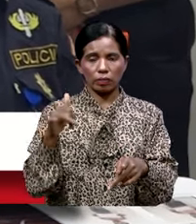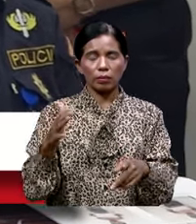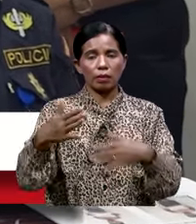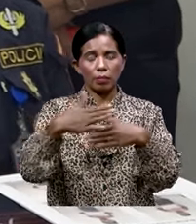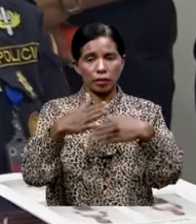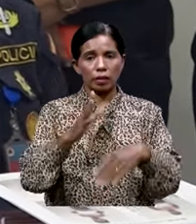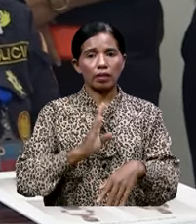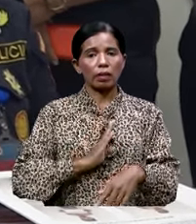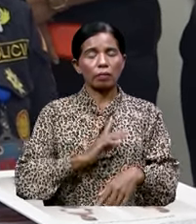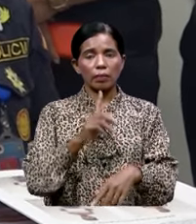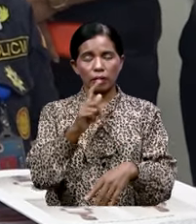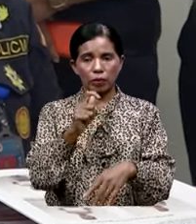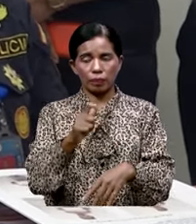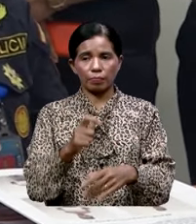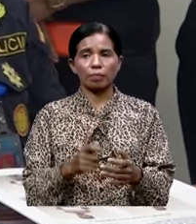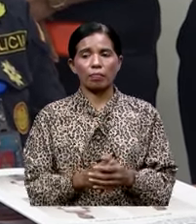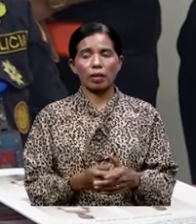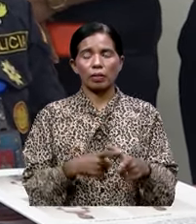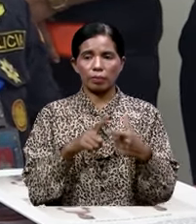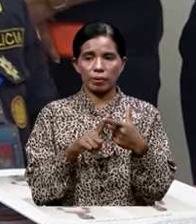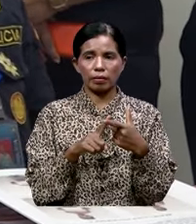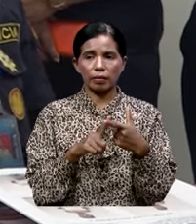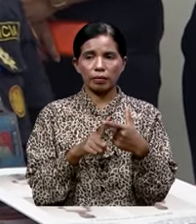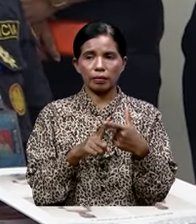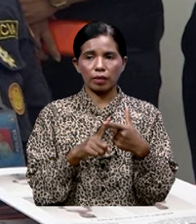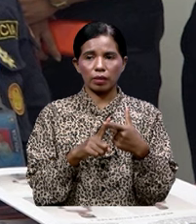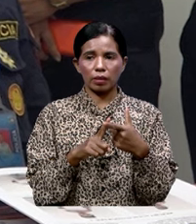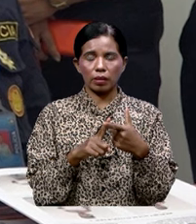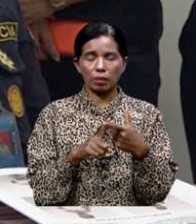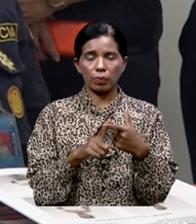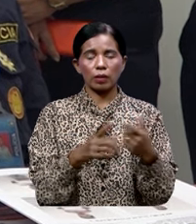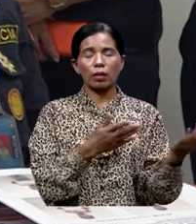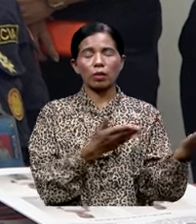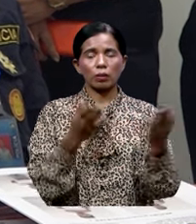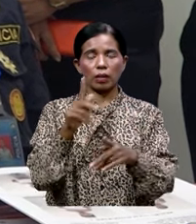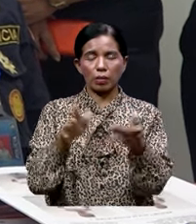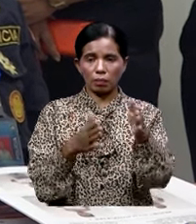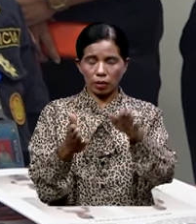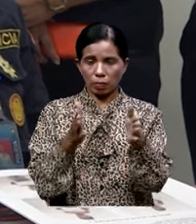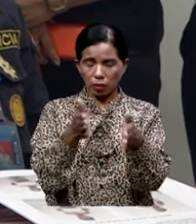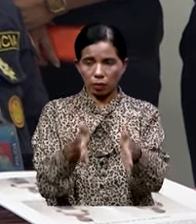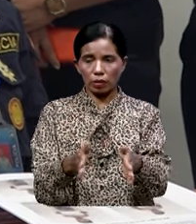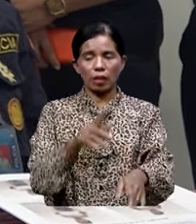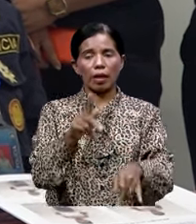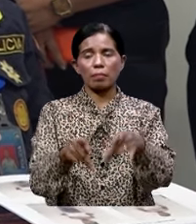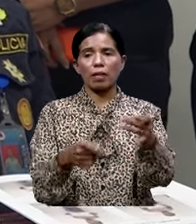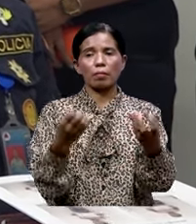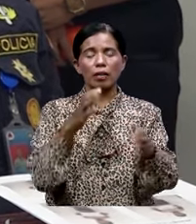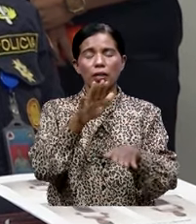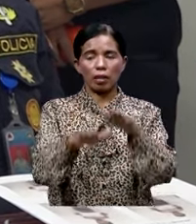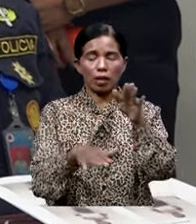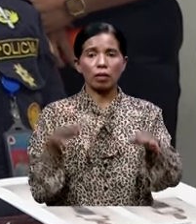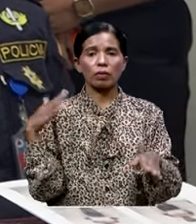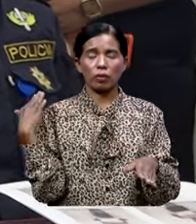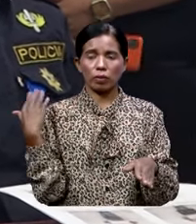marinir. Ya marinir yang baru, pues, depois di aku matesin, maka emang lubung bot, neng, emang barak, jawabin si rendah,